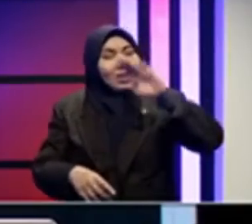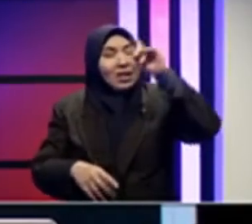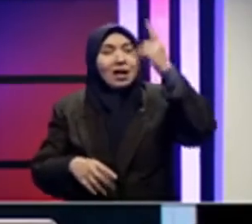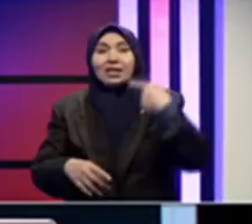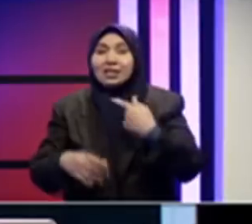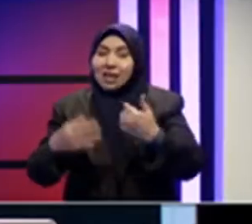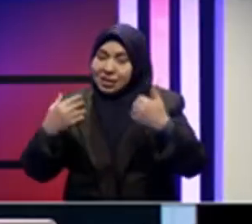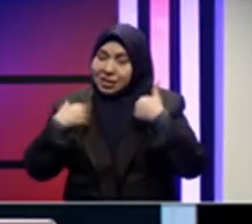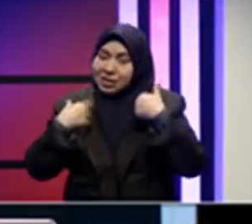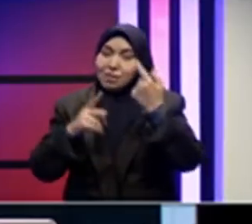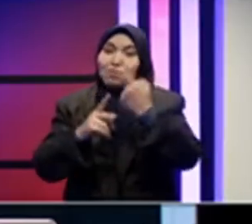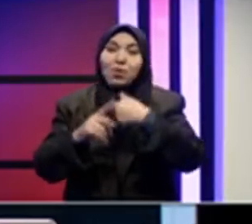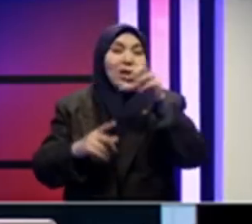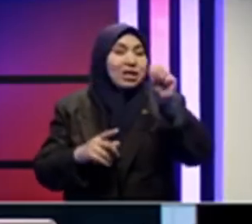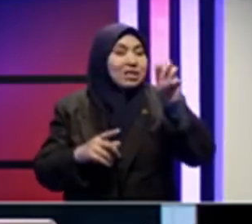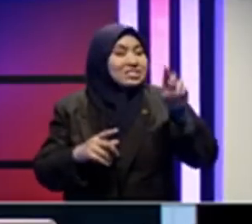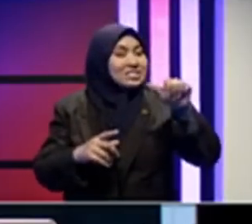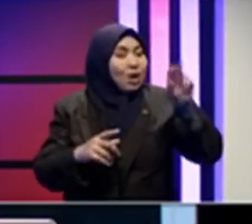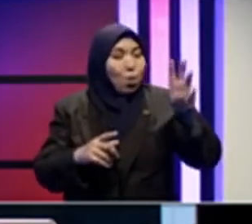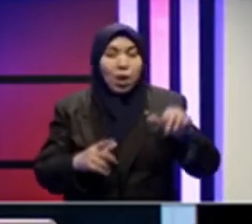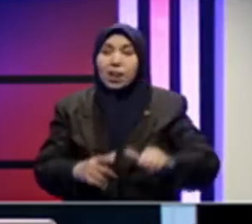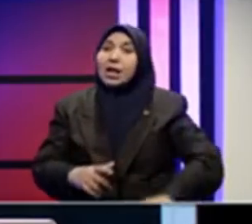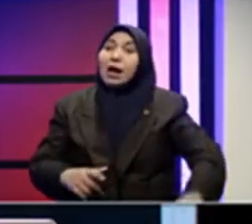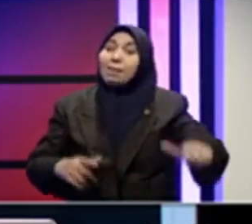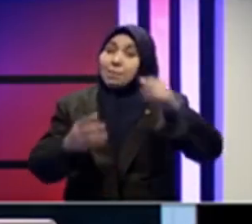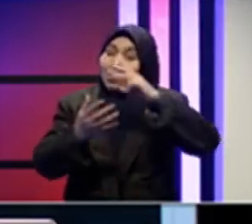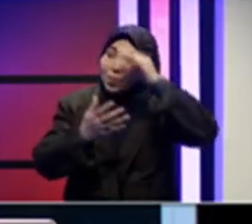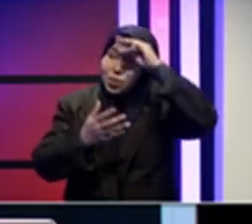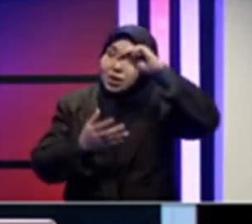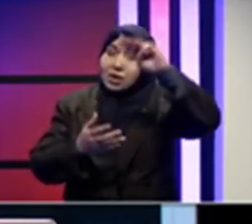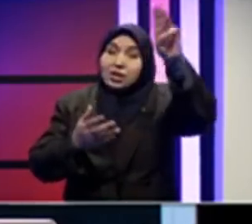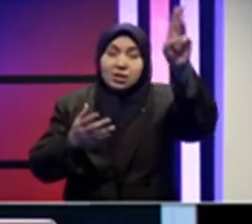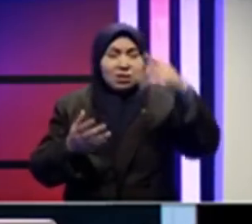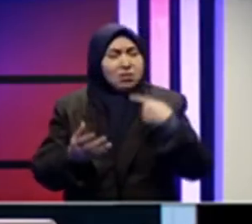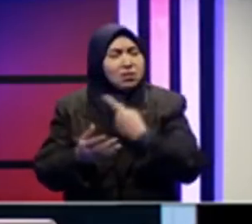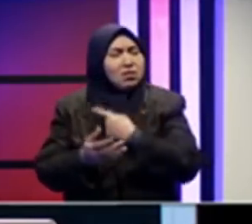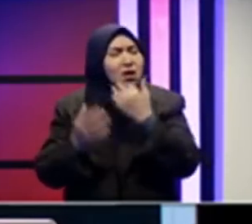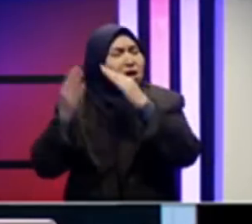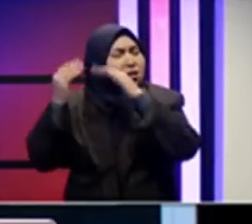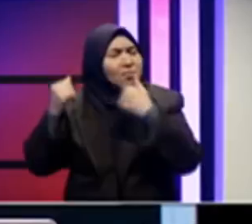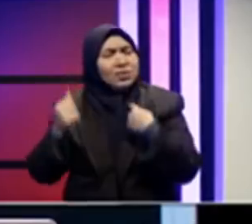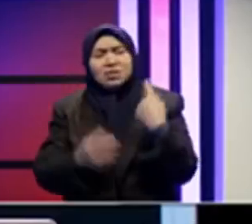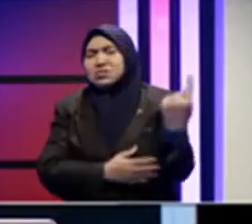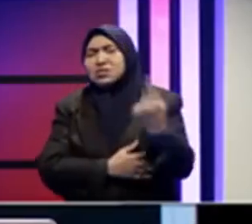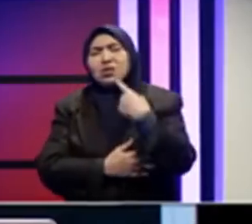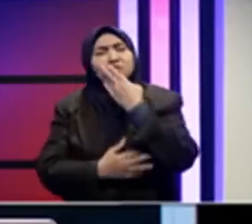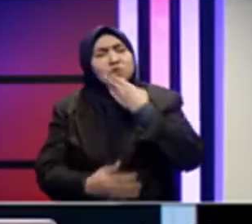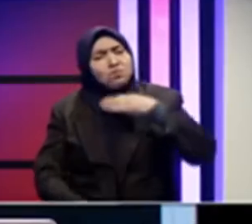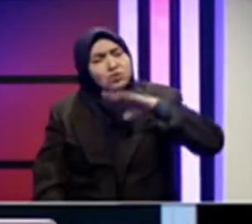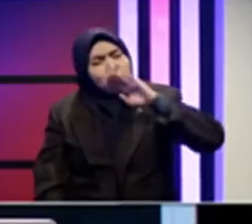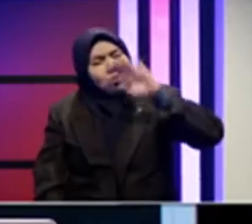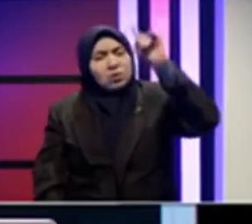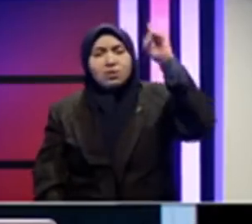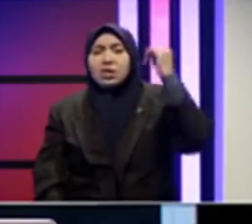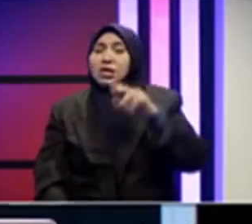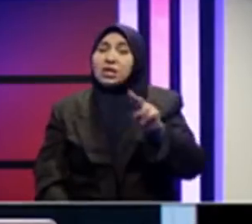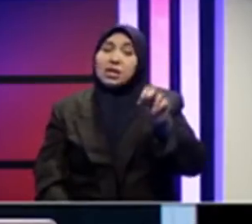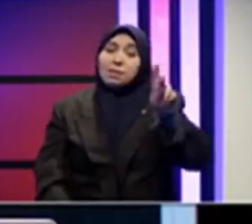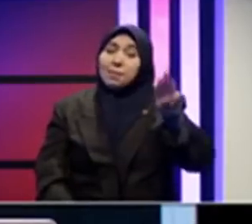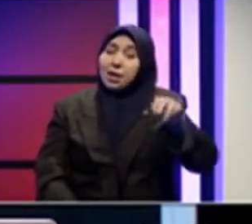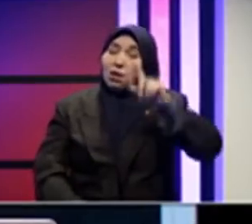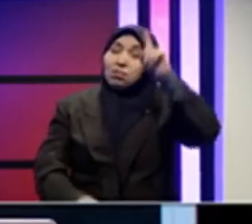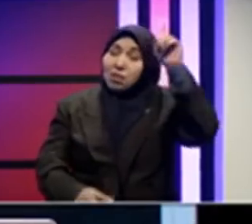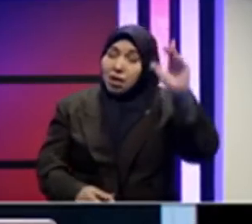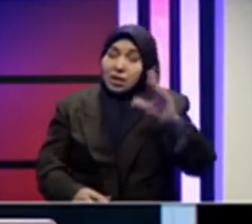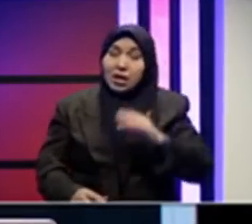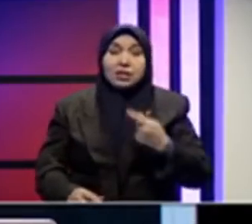berada di bulan Syawal yang mulia ini. Mudah-mudahan kita sentiasa mensyukuri nikmat Allah Subhanahu Wa Taala, dan kita tidak lain tidak